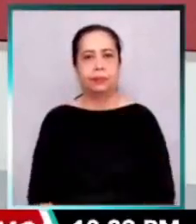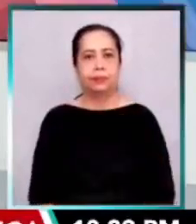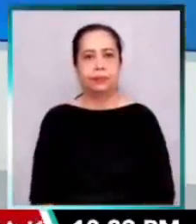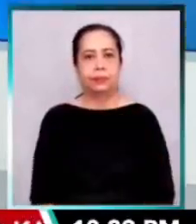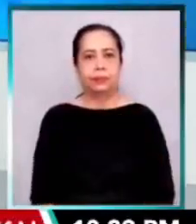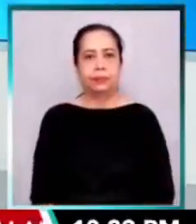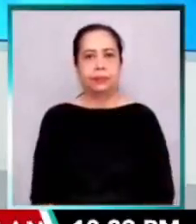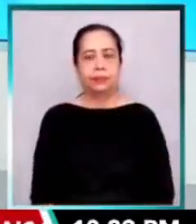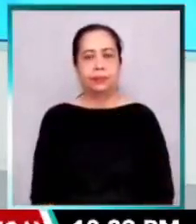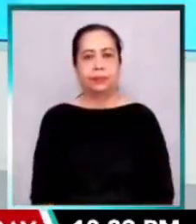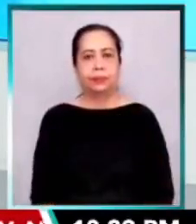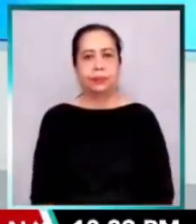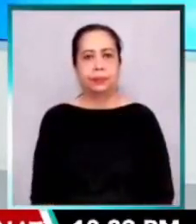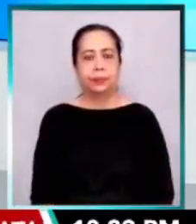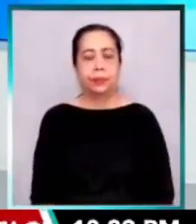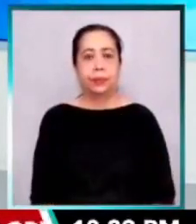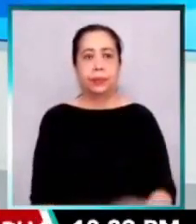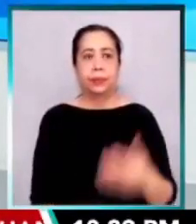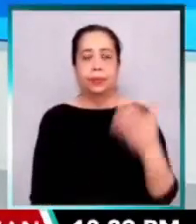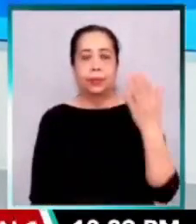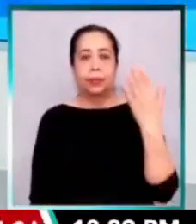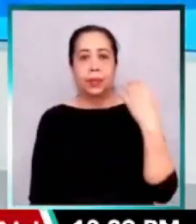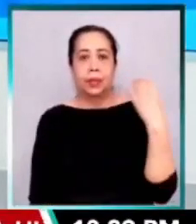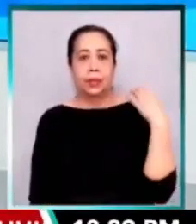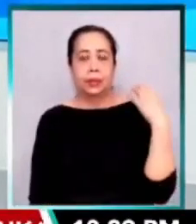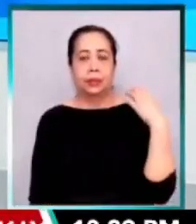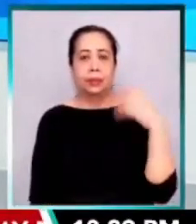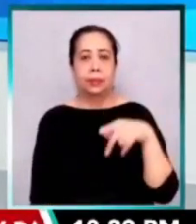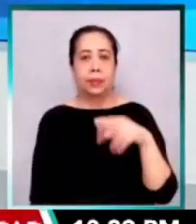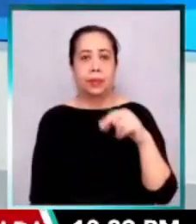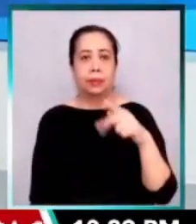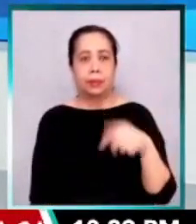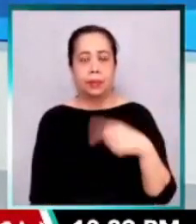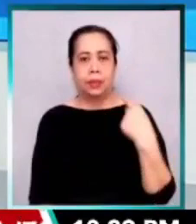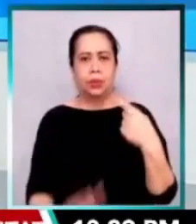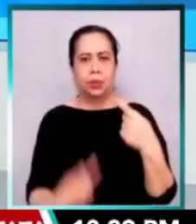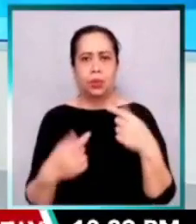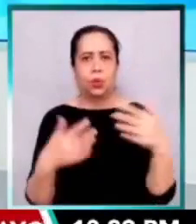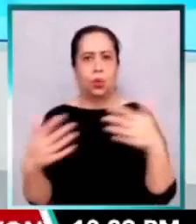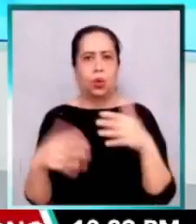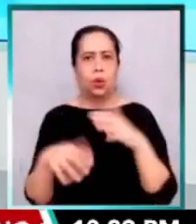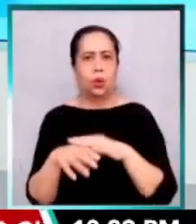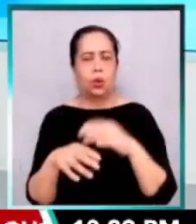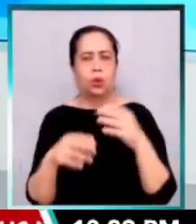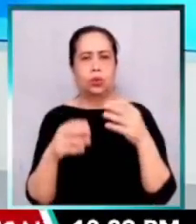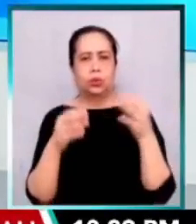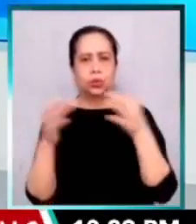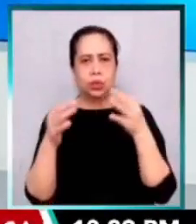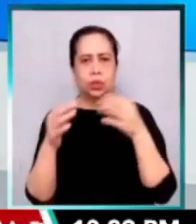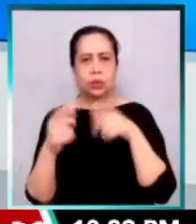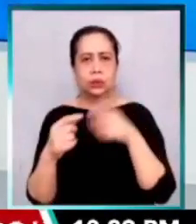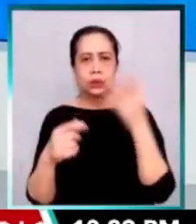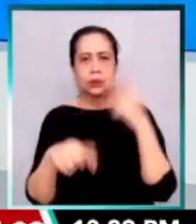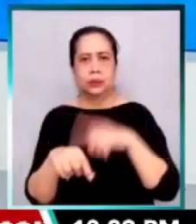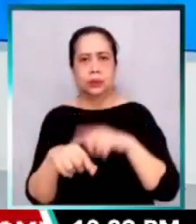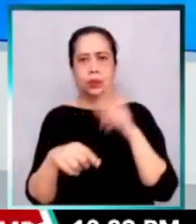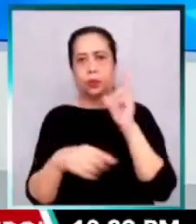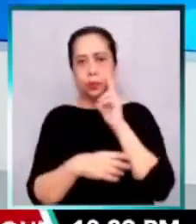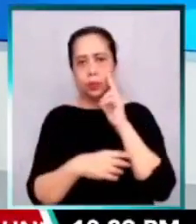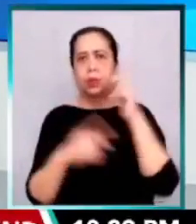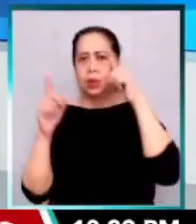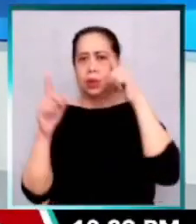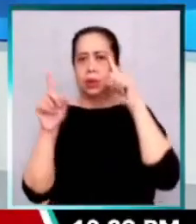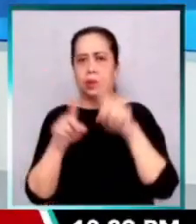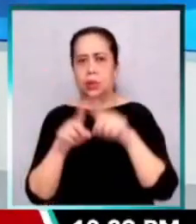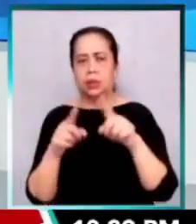ang dating hepe ng PNP noong kasagsagan ng war on drugs ng nakaraang Administrasyong Duterte, pabor daw na